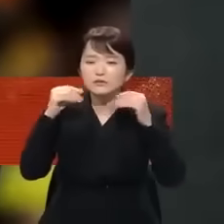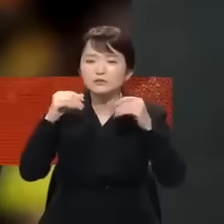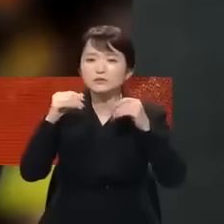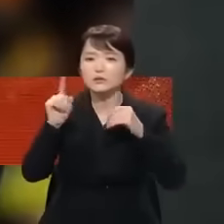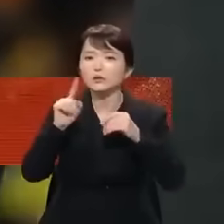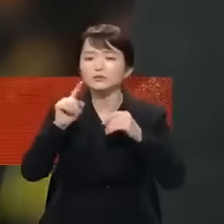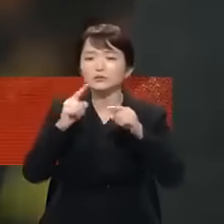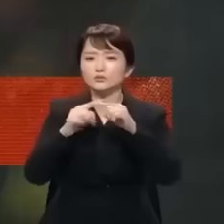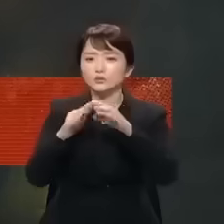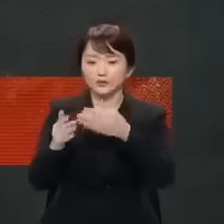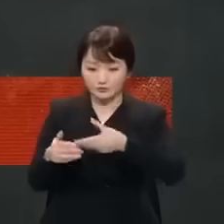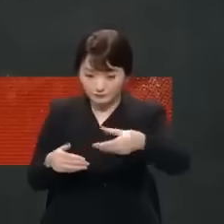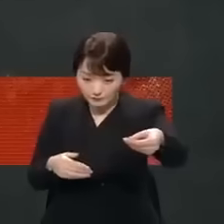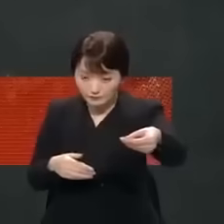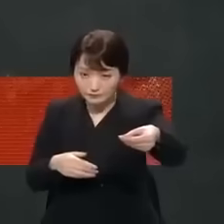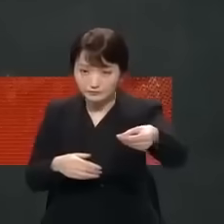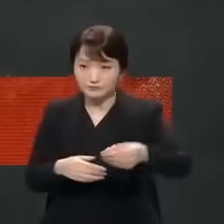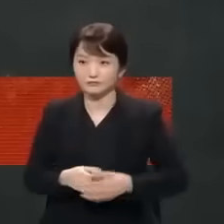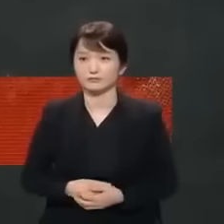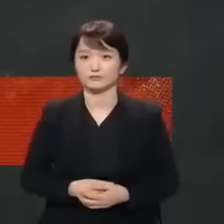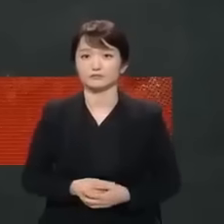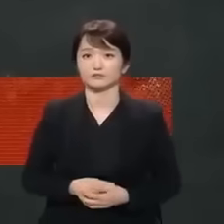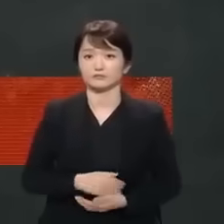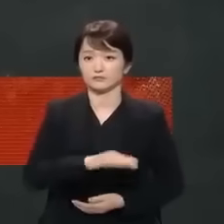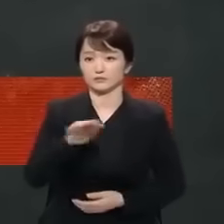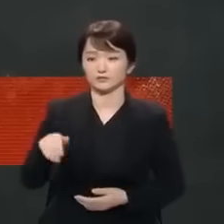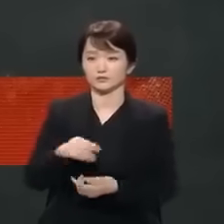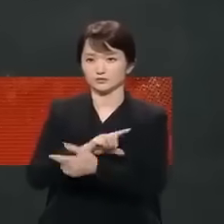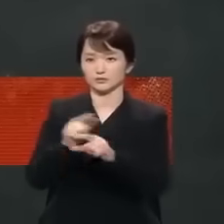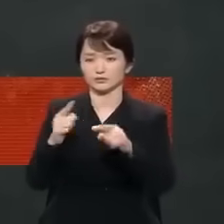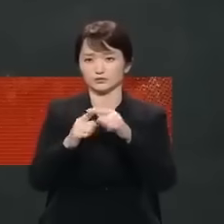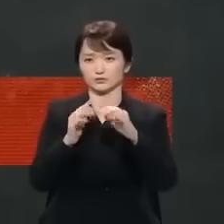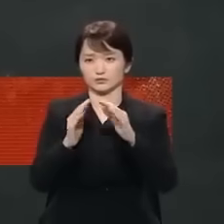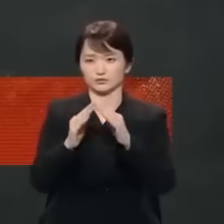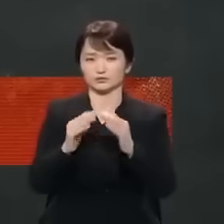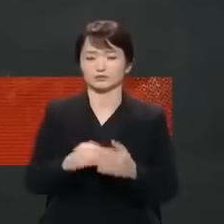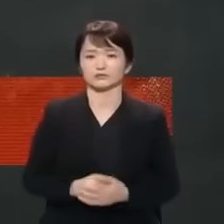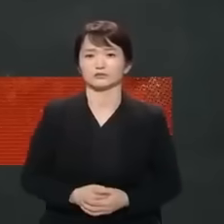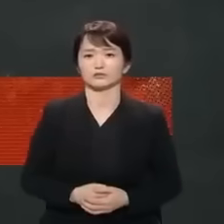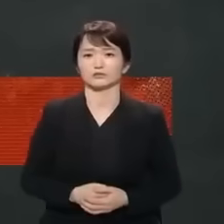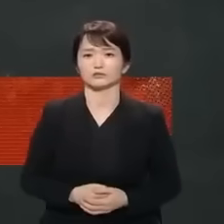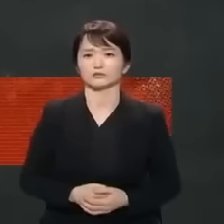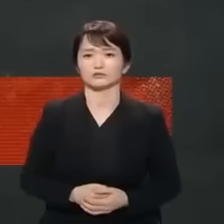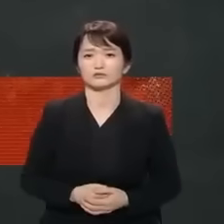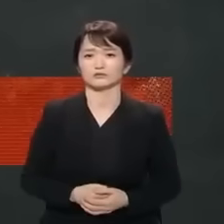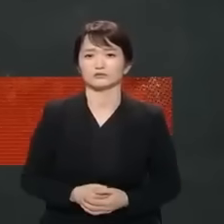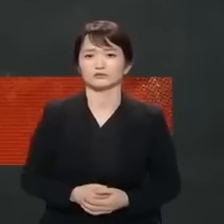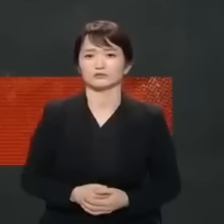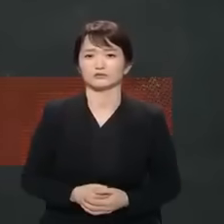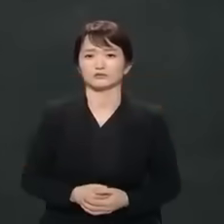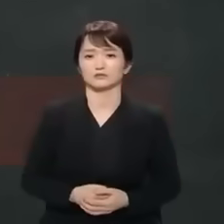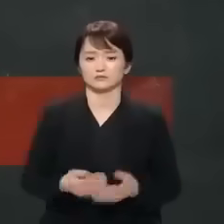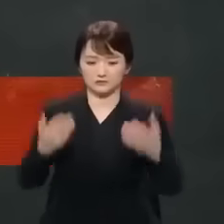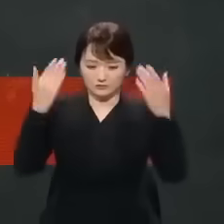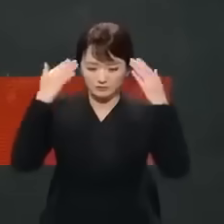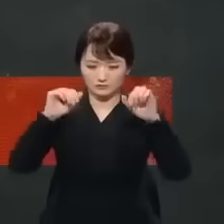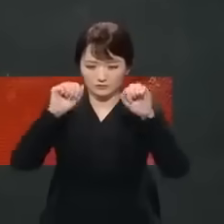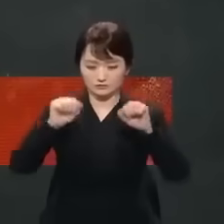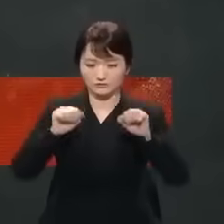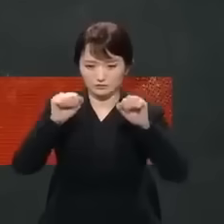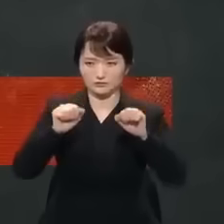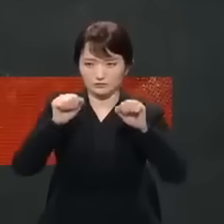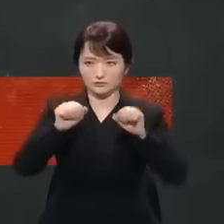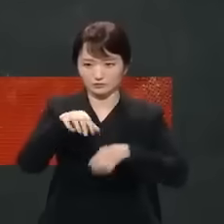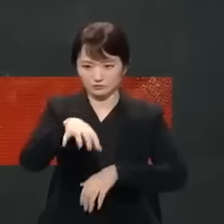빌려 임대를 해 준답니다 아 그 우리들 교회라고 거기서이 교회 건물 없이 교회 건물 없이 학교 체육관을 빌려서 주말을 다